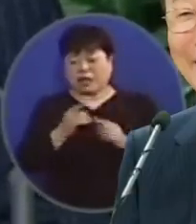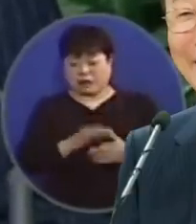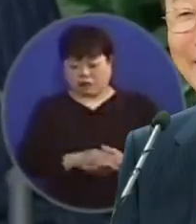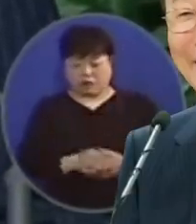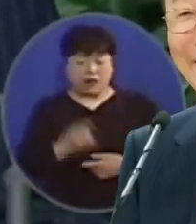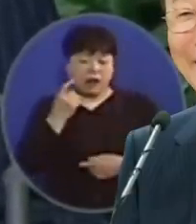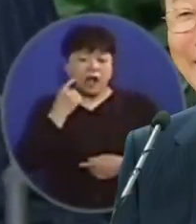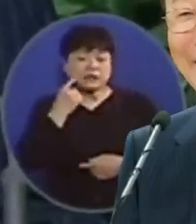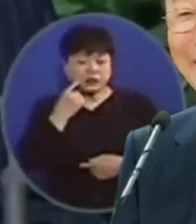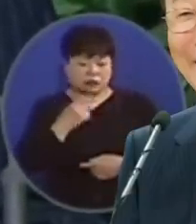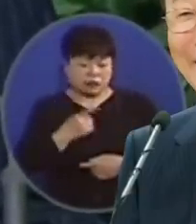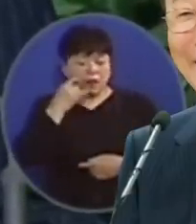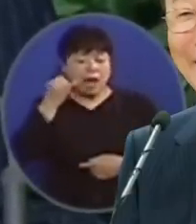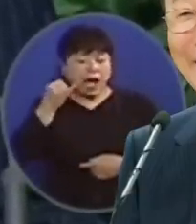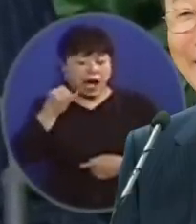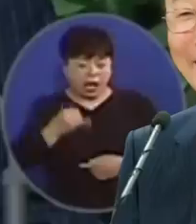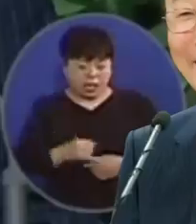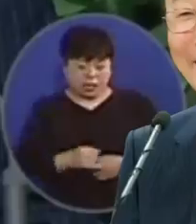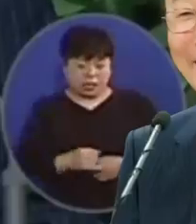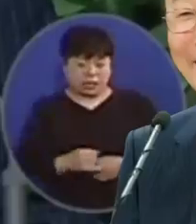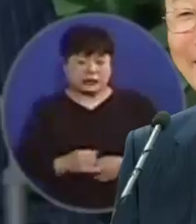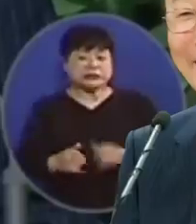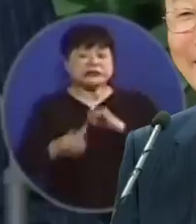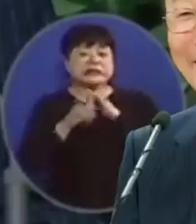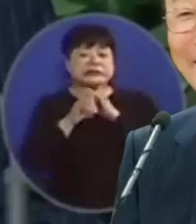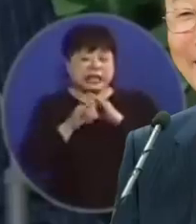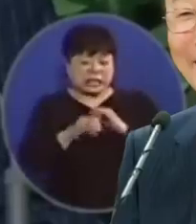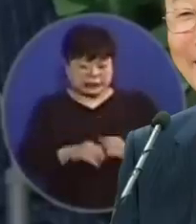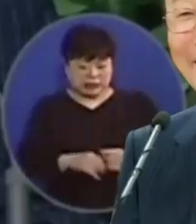하기 위해서 내 혈관을 자른다.